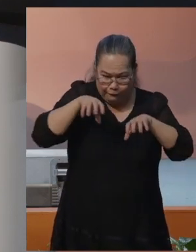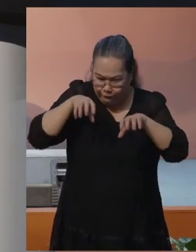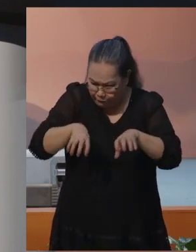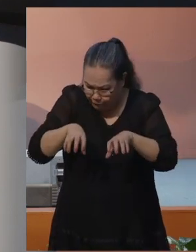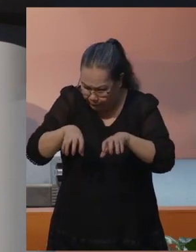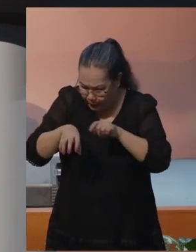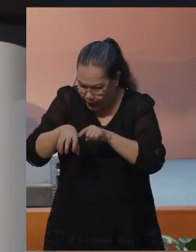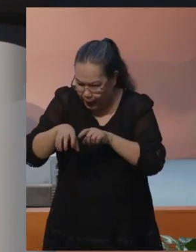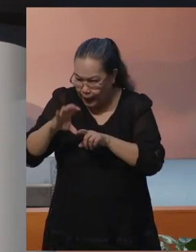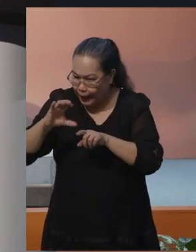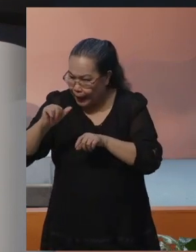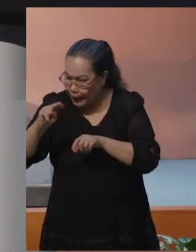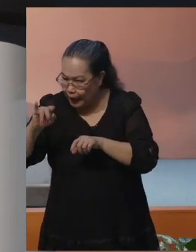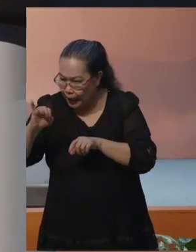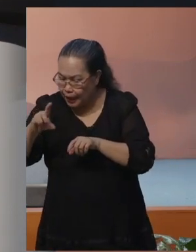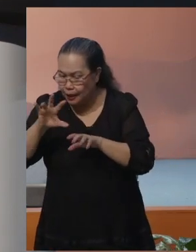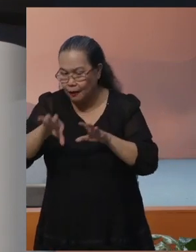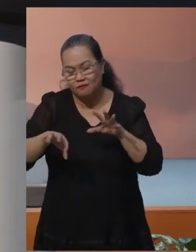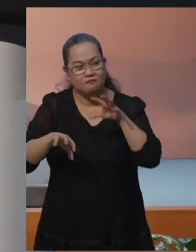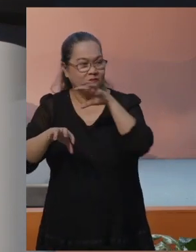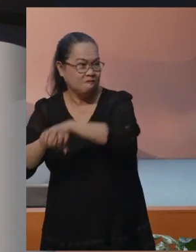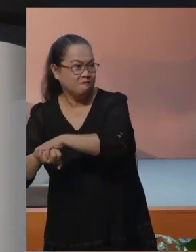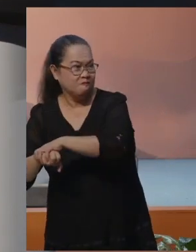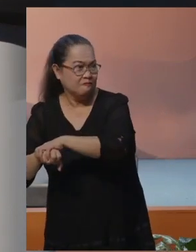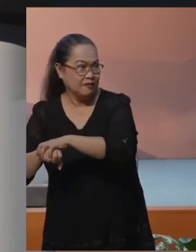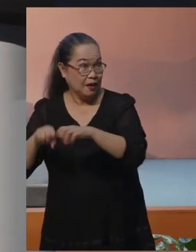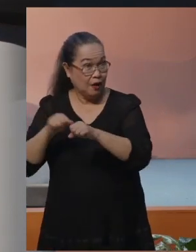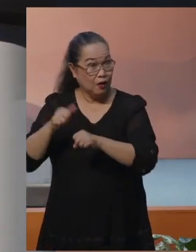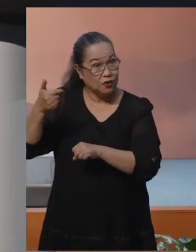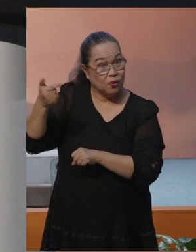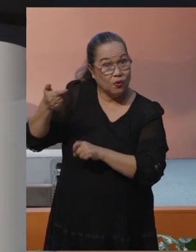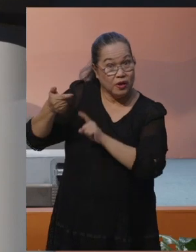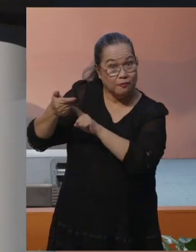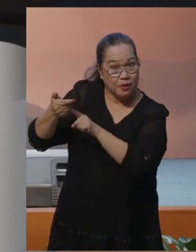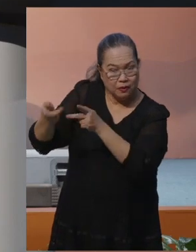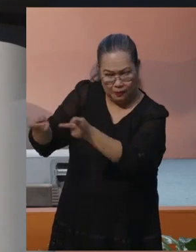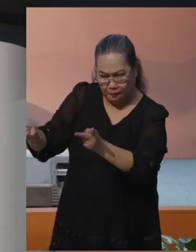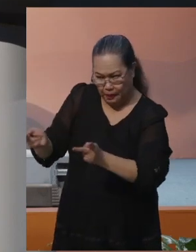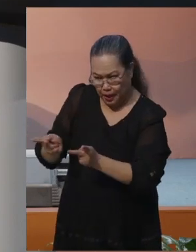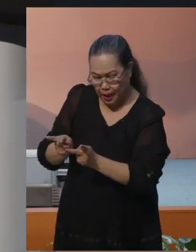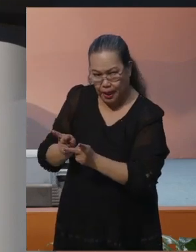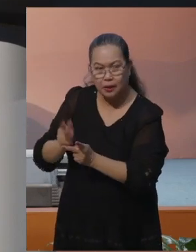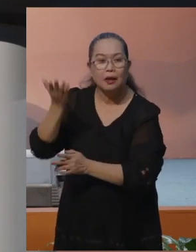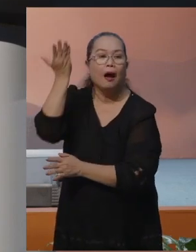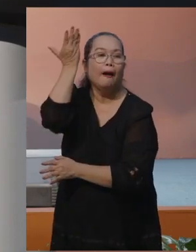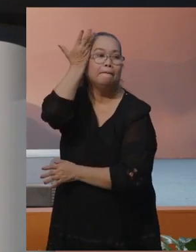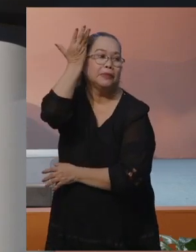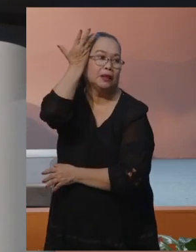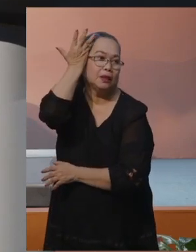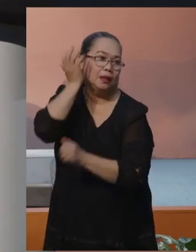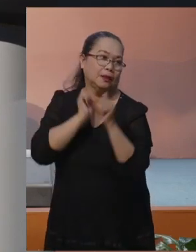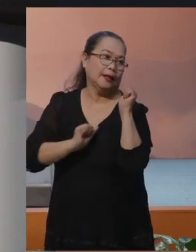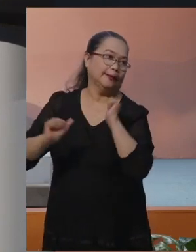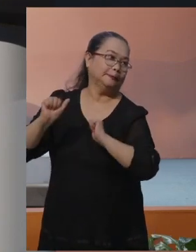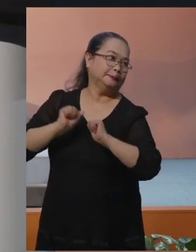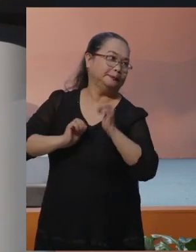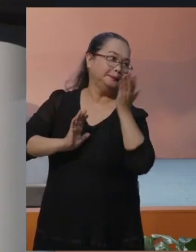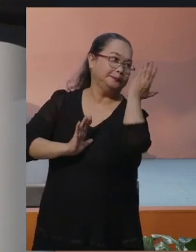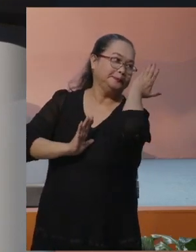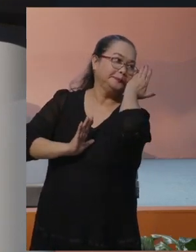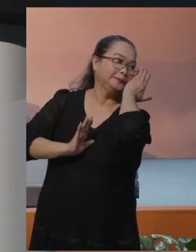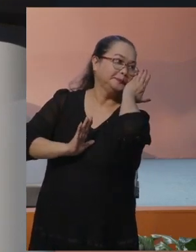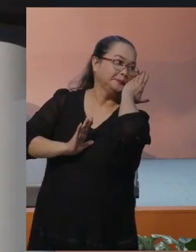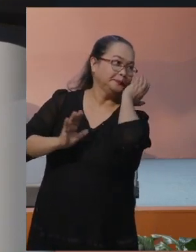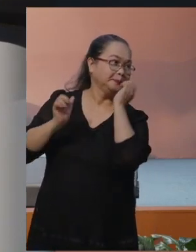ay lilipulin. Nalaman yun ng Gibeon, kaya nag-FAMAS awardee acting sila kay Joshua.